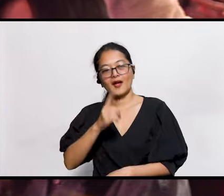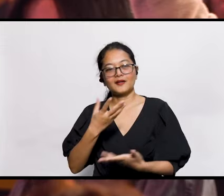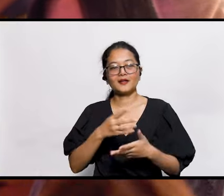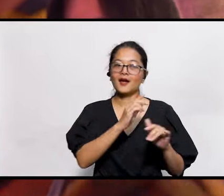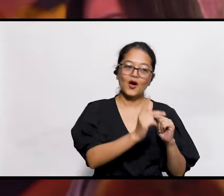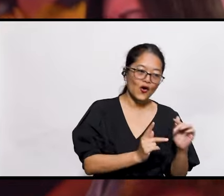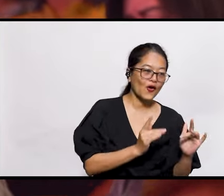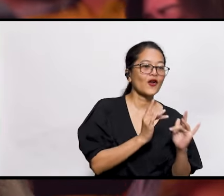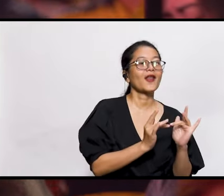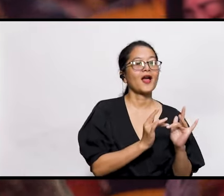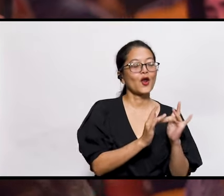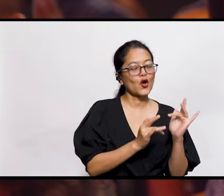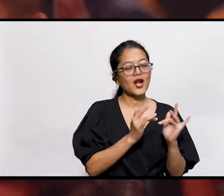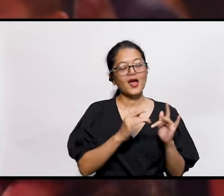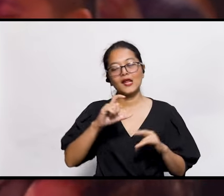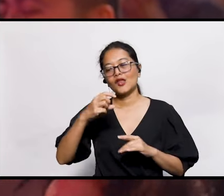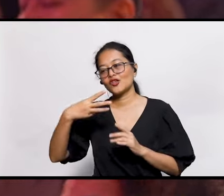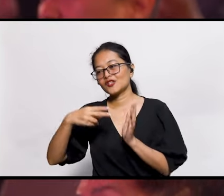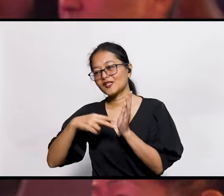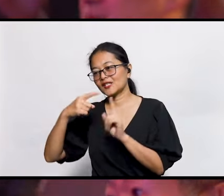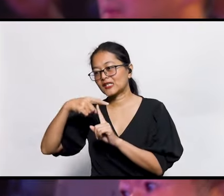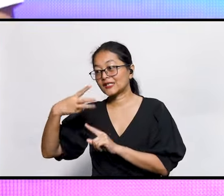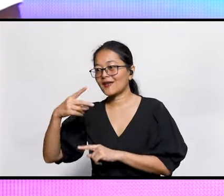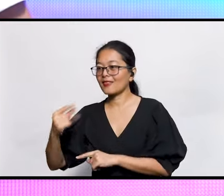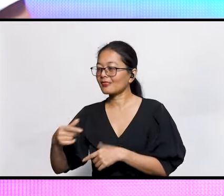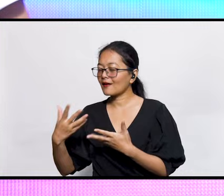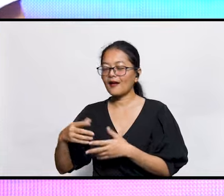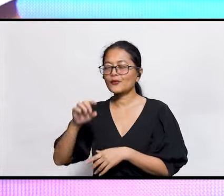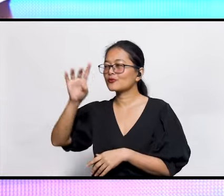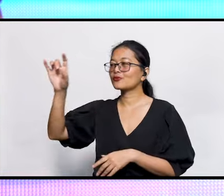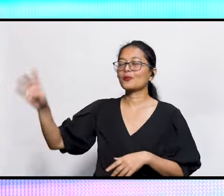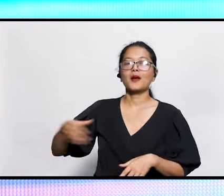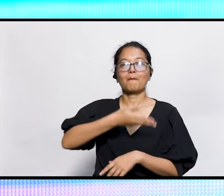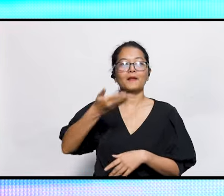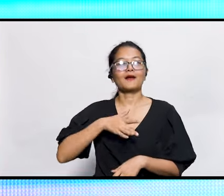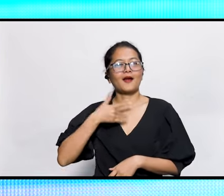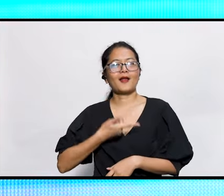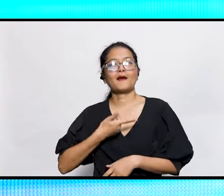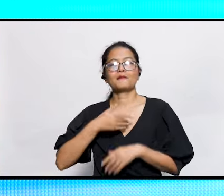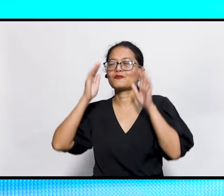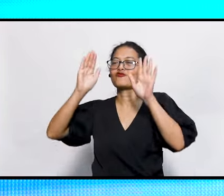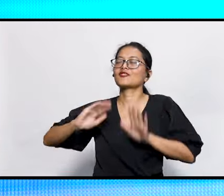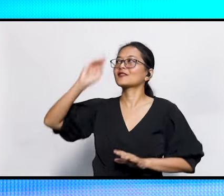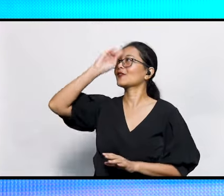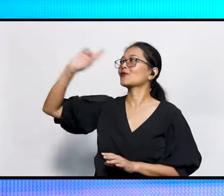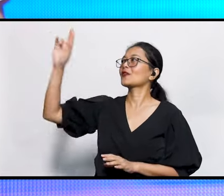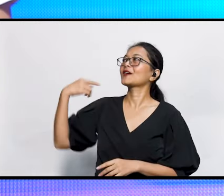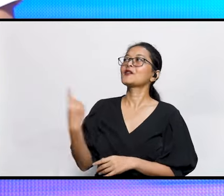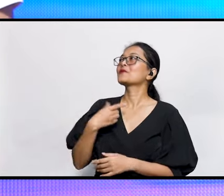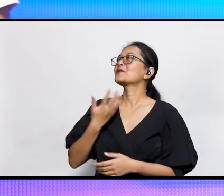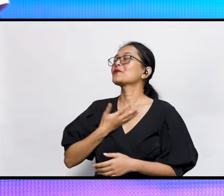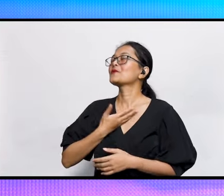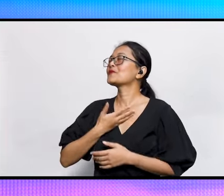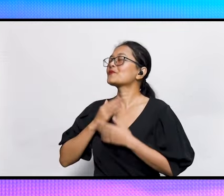di cer-center mengalami mukjizatmu Ya Tuhan praise Tuhan Kami memuji